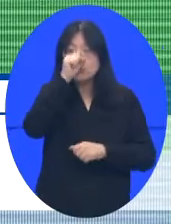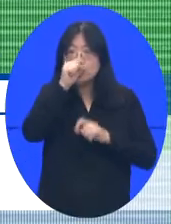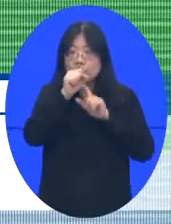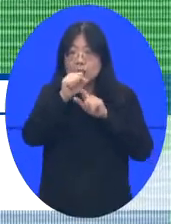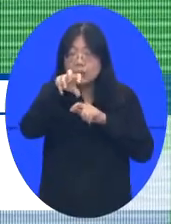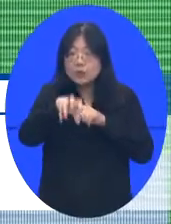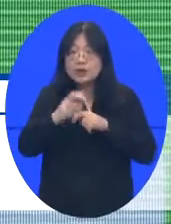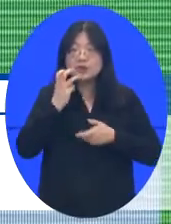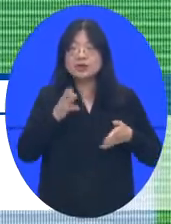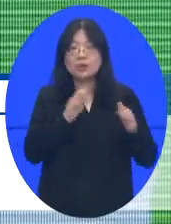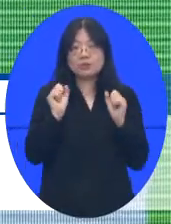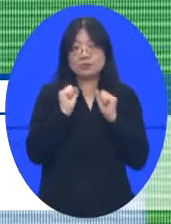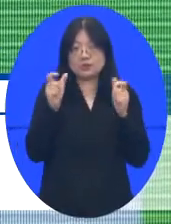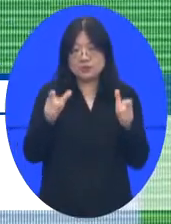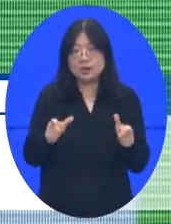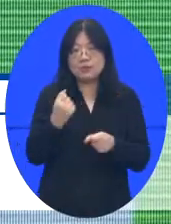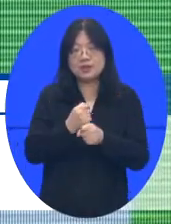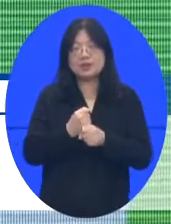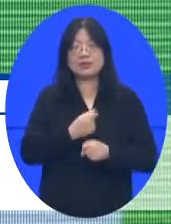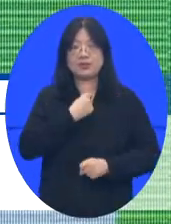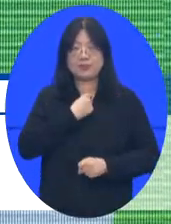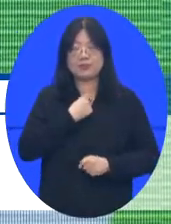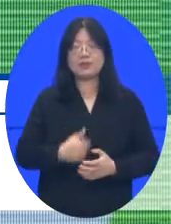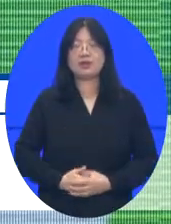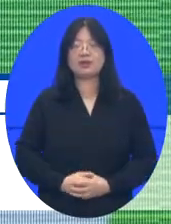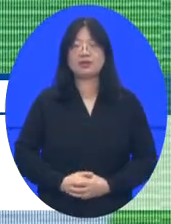곳으로 경기 북부를 만들겠습니다.